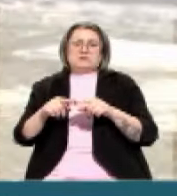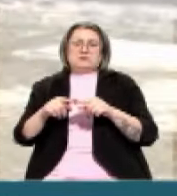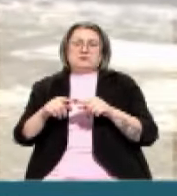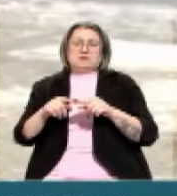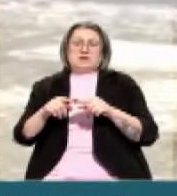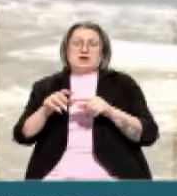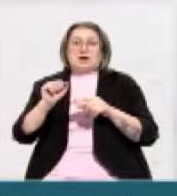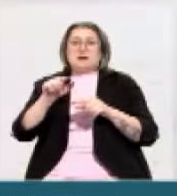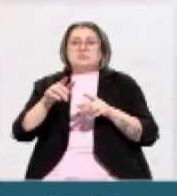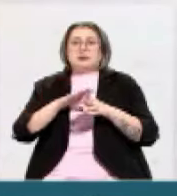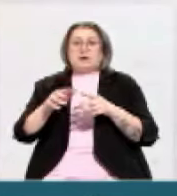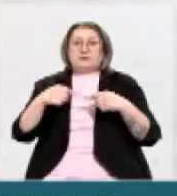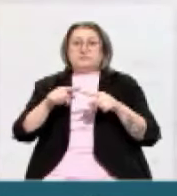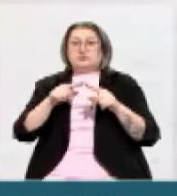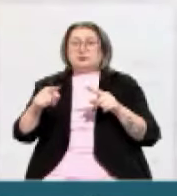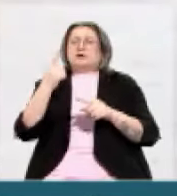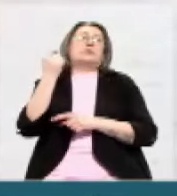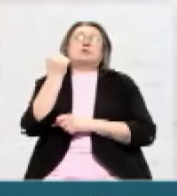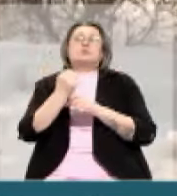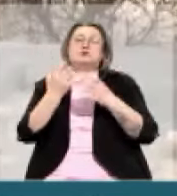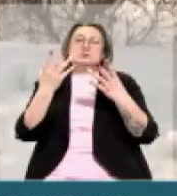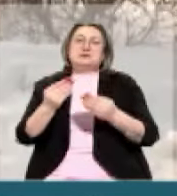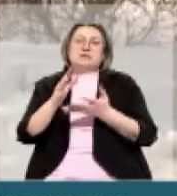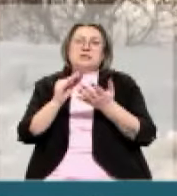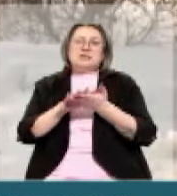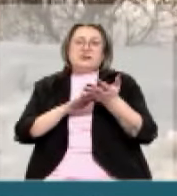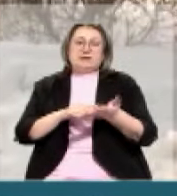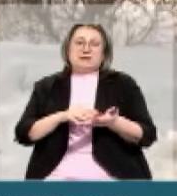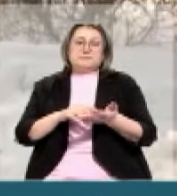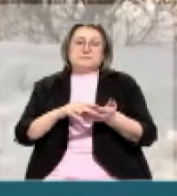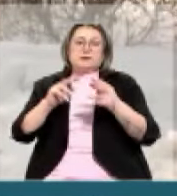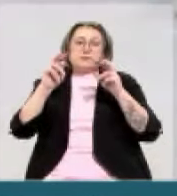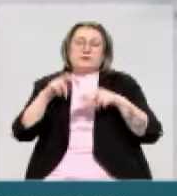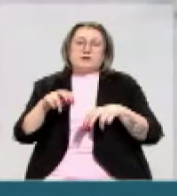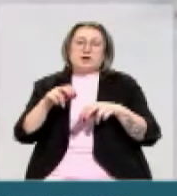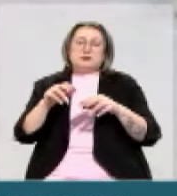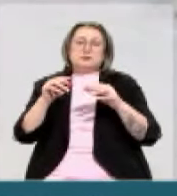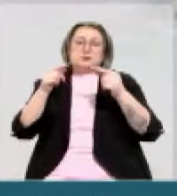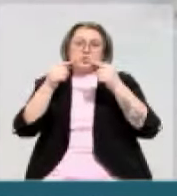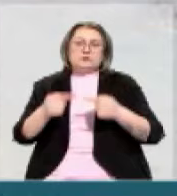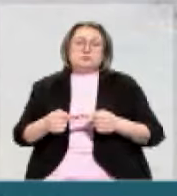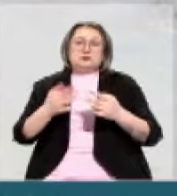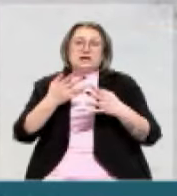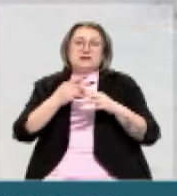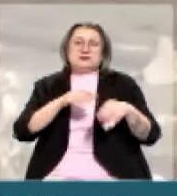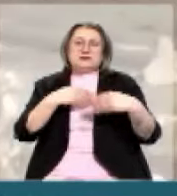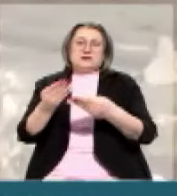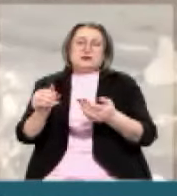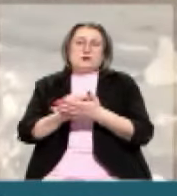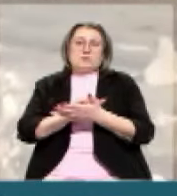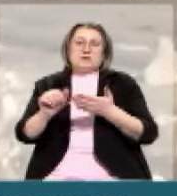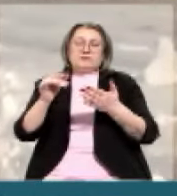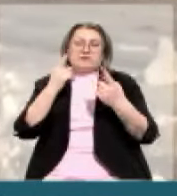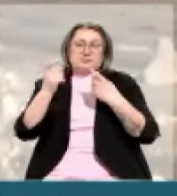бастап, бір жұмыс күні ішінде ұсынылған құжаттар топтамасының толықтығы мен дұрыстығын тексереді. Ішкі істер органдарының, ұлттық